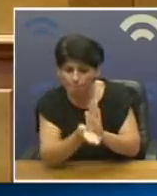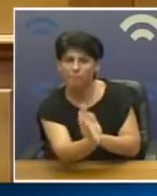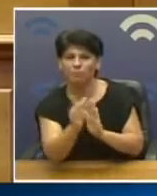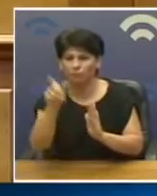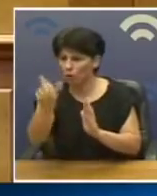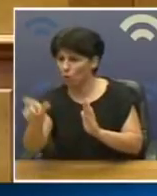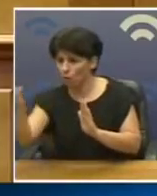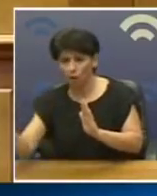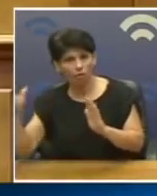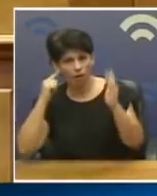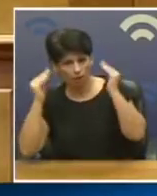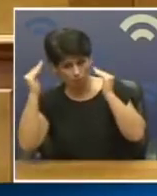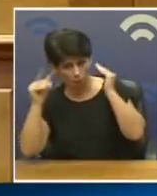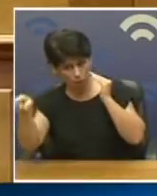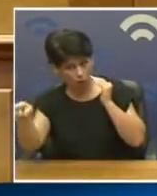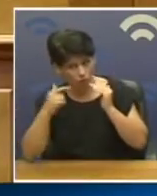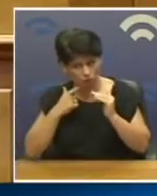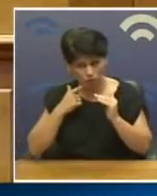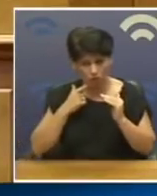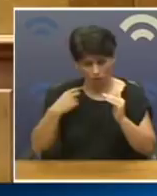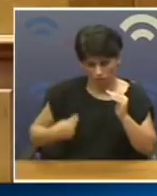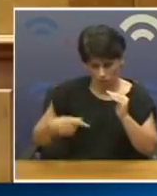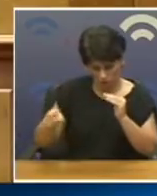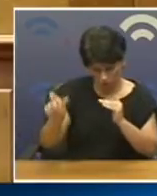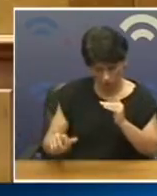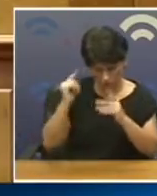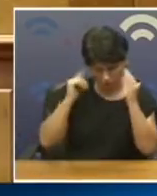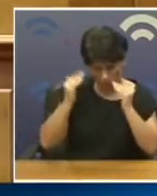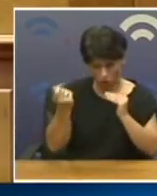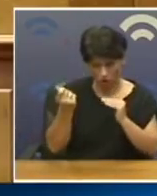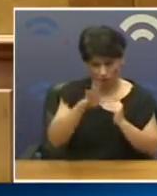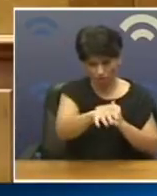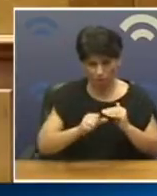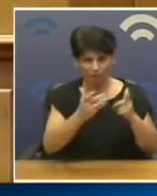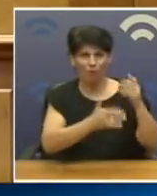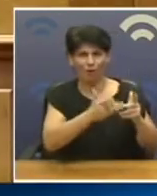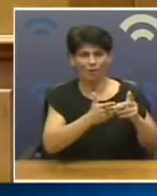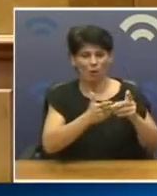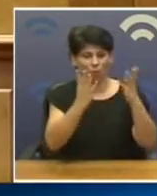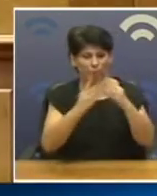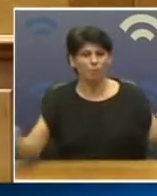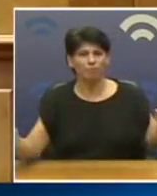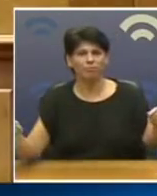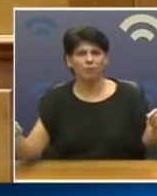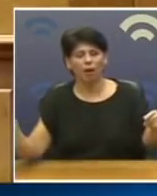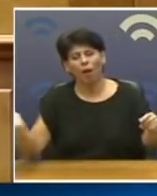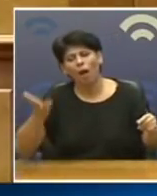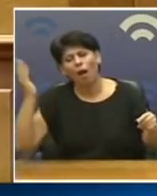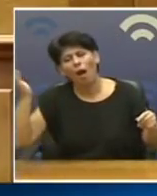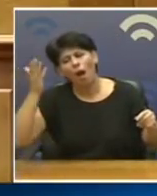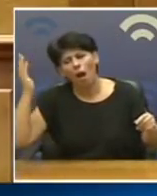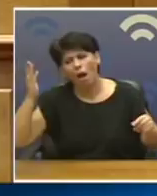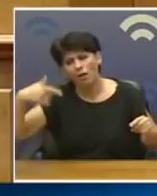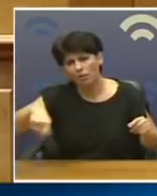ο κάθε ύποπτος μπορεί να πάρει τα χρήματά του, να εξαφανιστεί και μετά, εάν καταδικαστεί, τρέχα